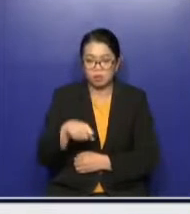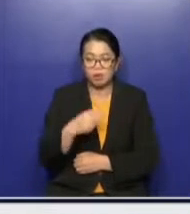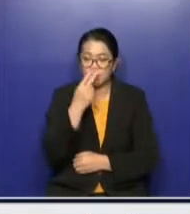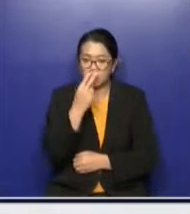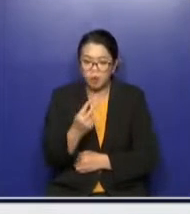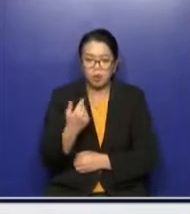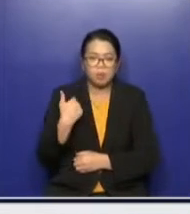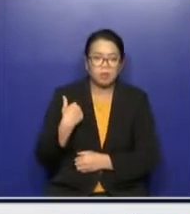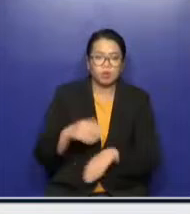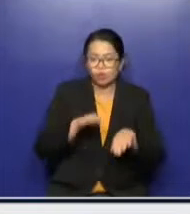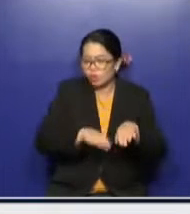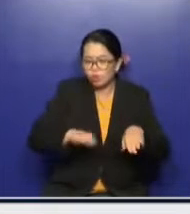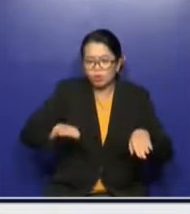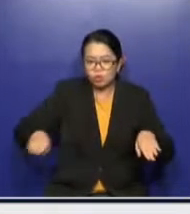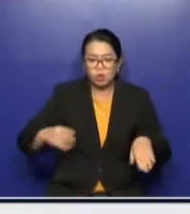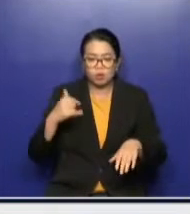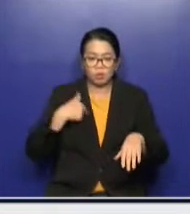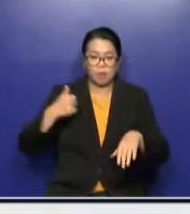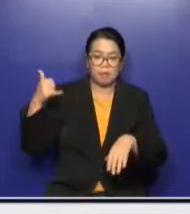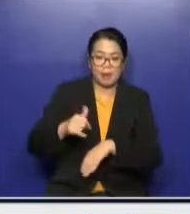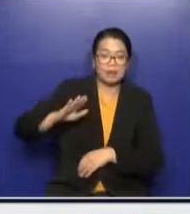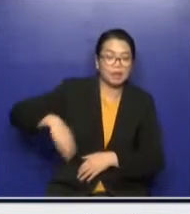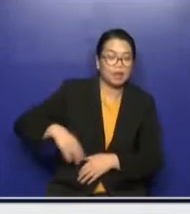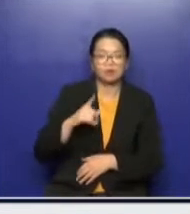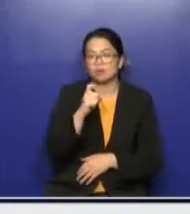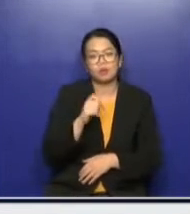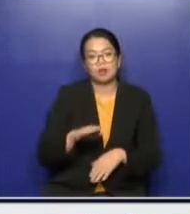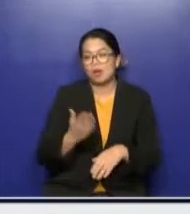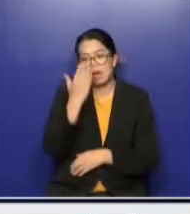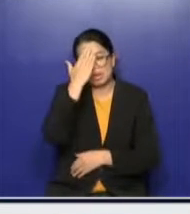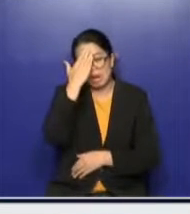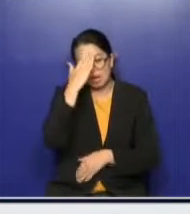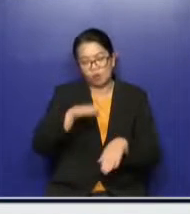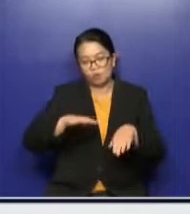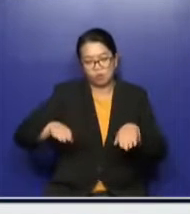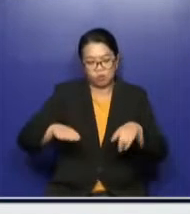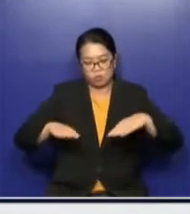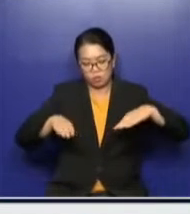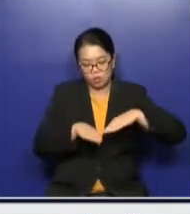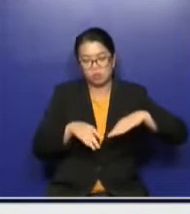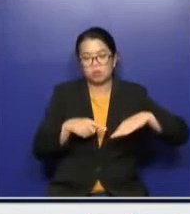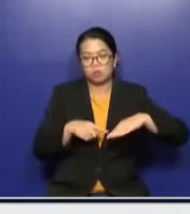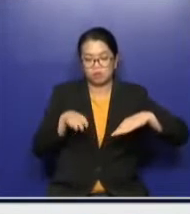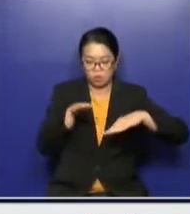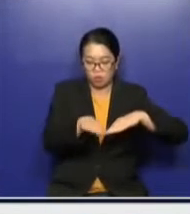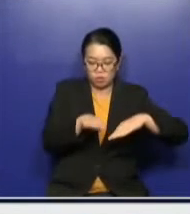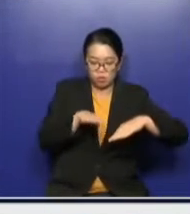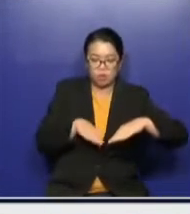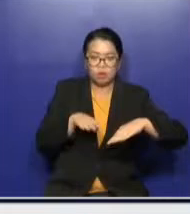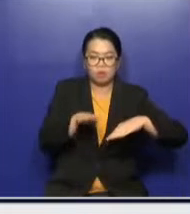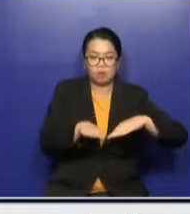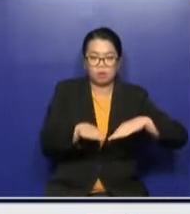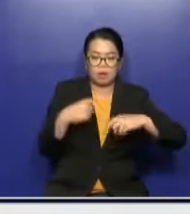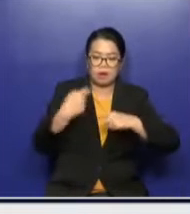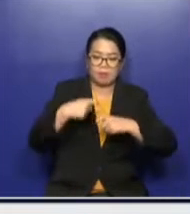ไปดูสิจอดกันถ้าเรามาทีหลังมันจอดข้างหน้าเลยนะคะซองไม่เข้าแล้วเวลาเราจอดเราก็ลำบ